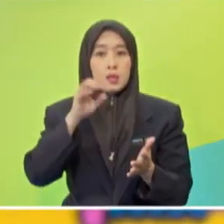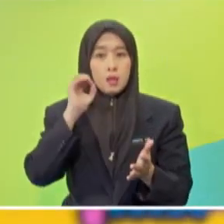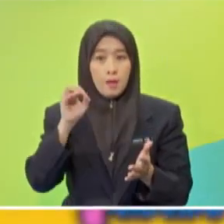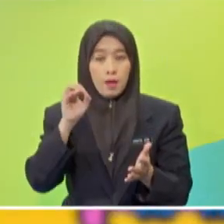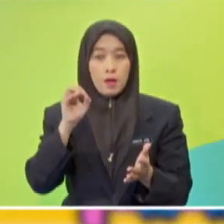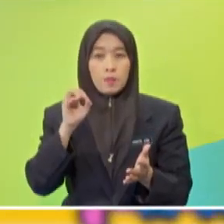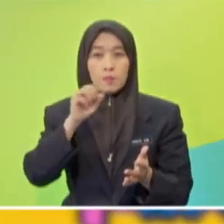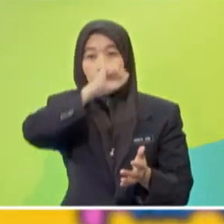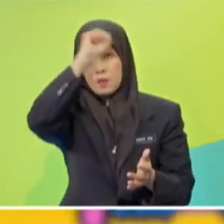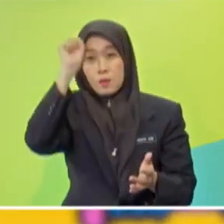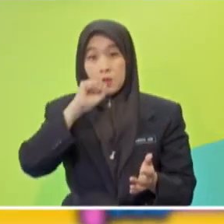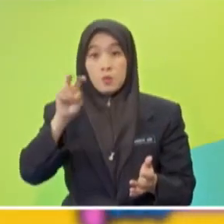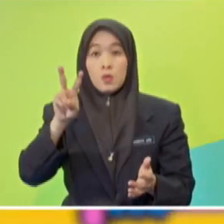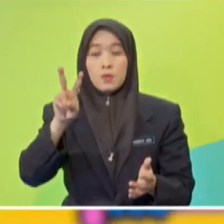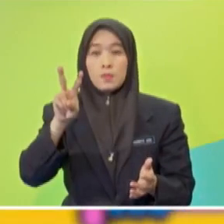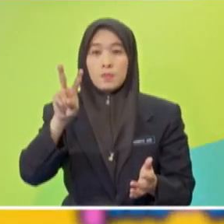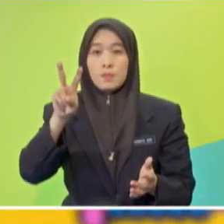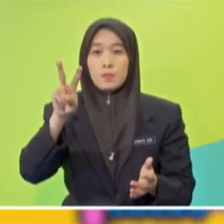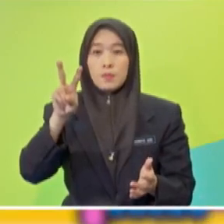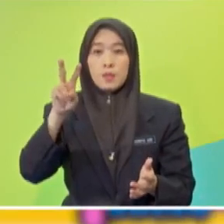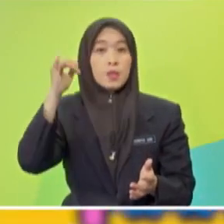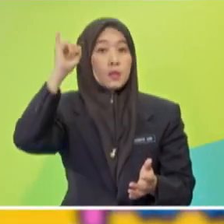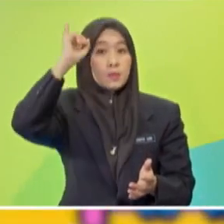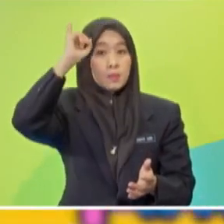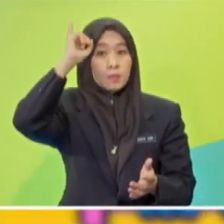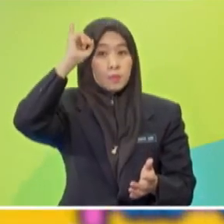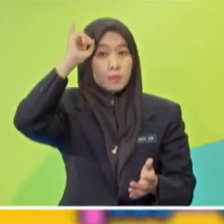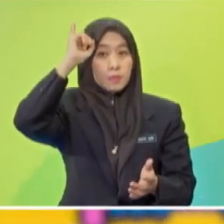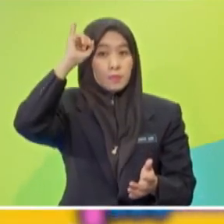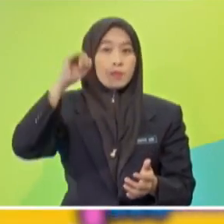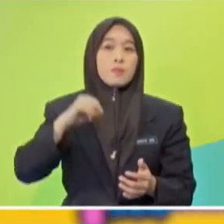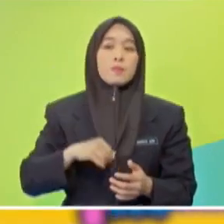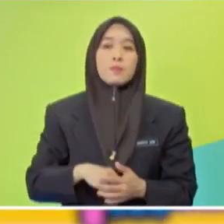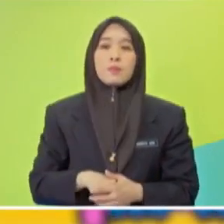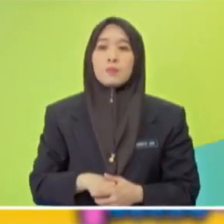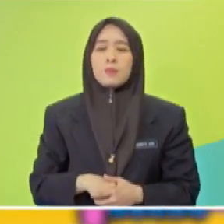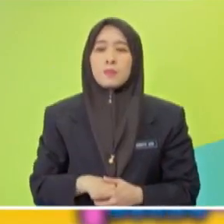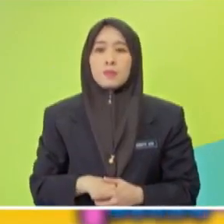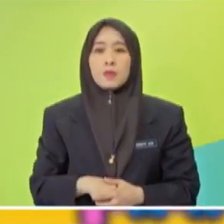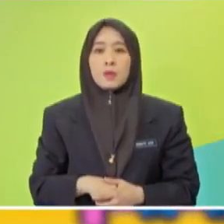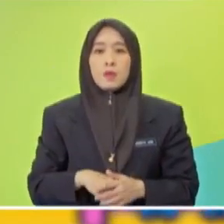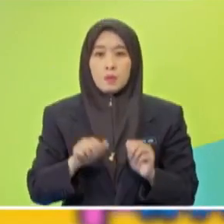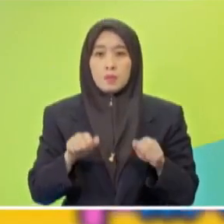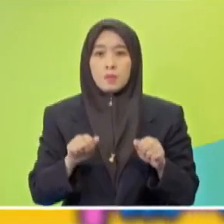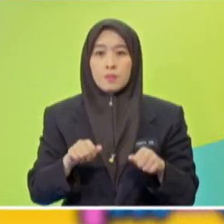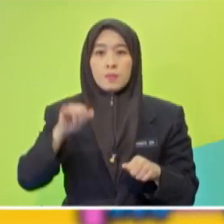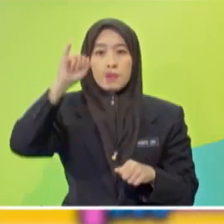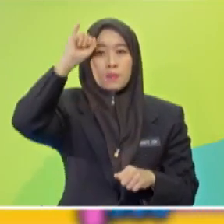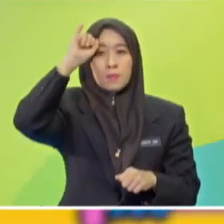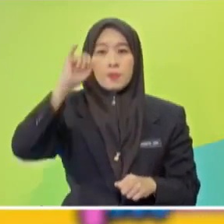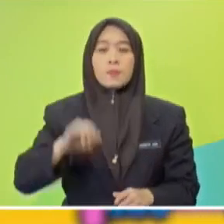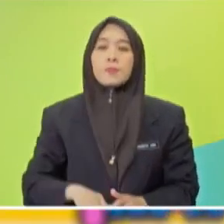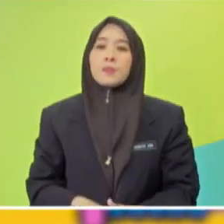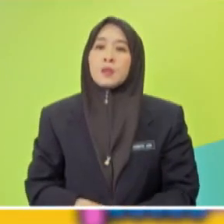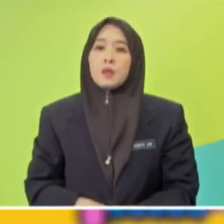kita ajukan kepada iqman Oke Ikmal beli iqman ah